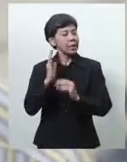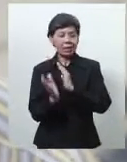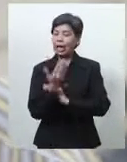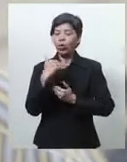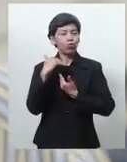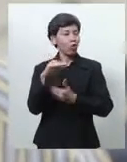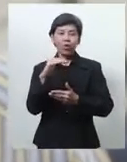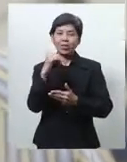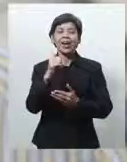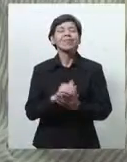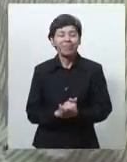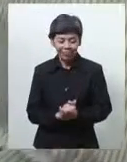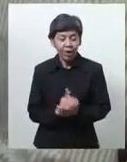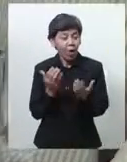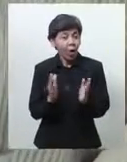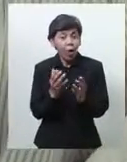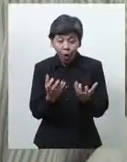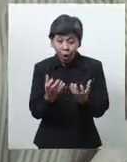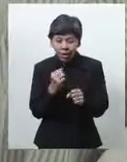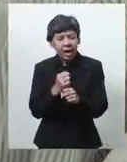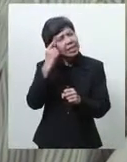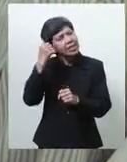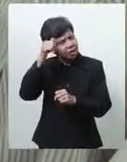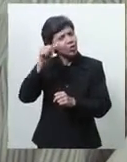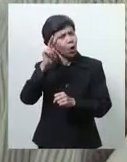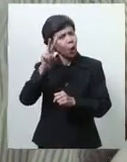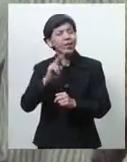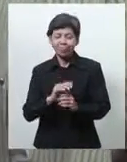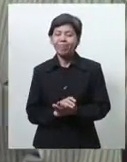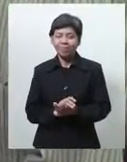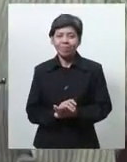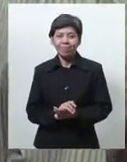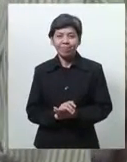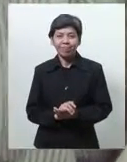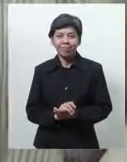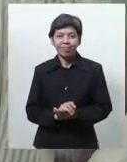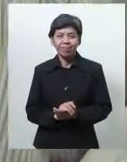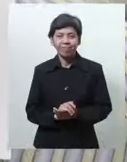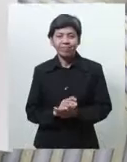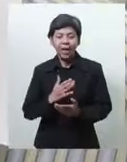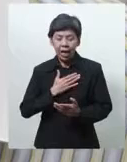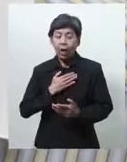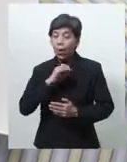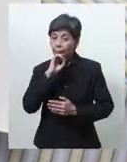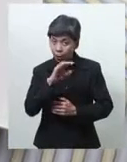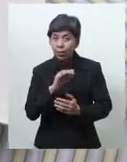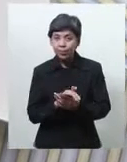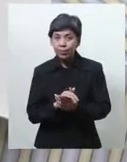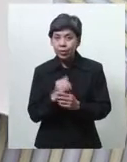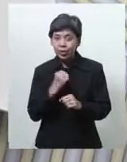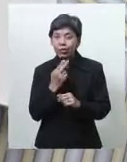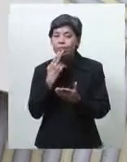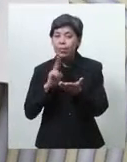ออเดอร์ส่งให้พี่พรุ่งนี้เช้าเลยครับผมได้ของก็ไม่เกิน2วันครับเต็มที่ไม่เกิน2วันเดี๋ยวเราจะแจ้